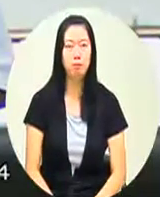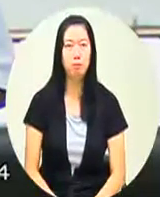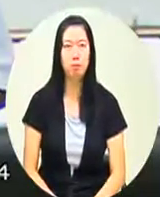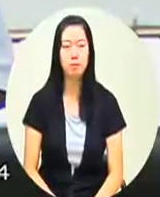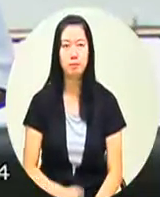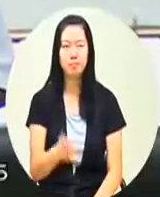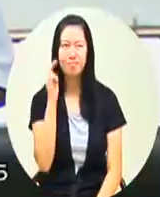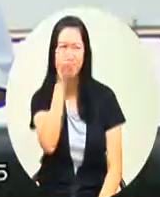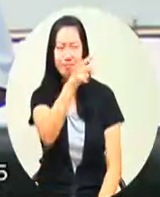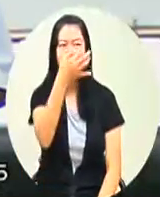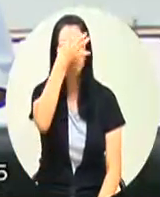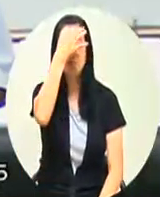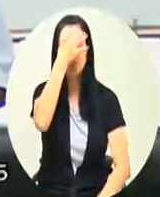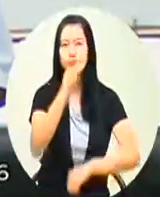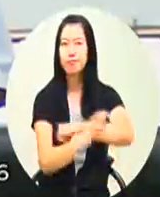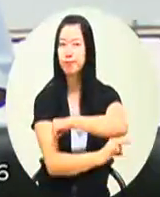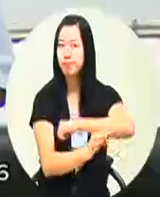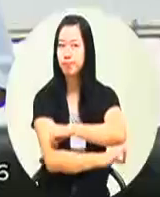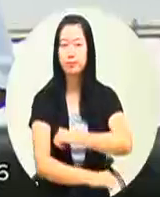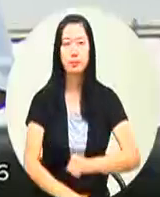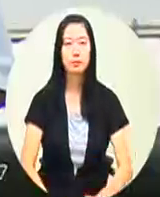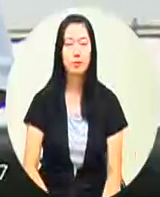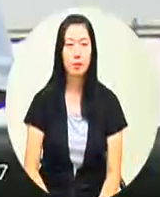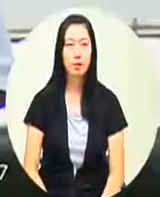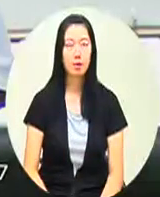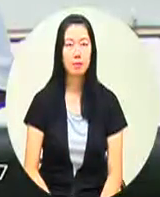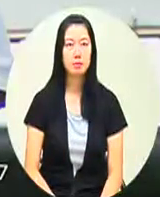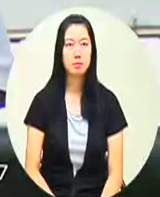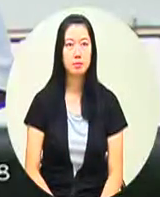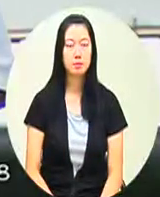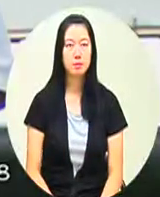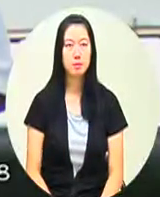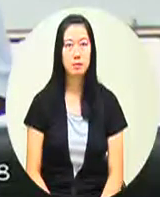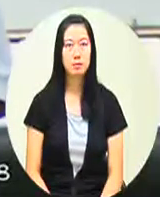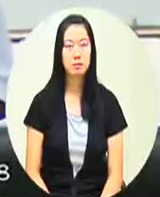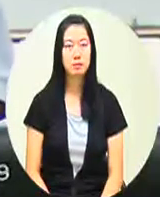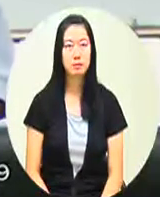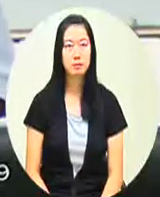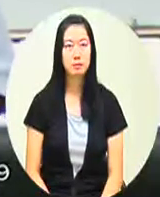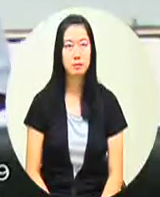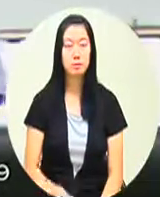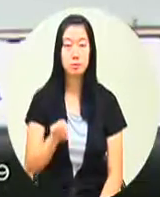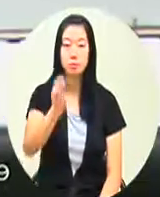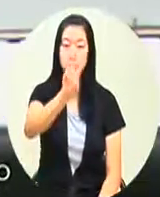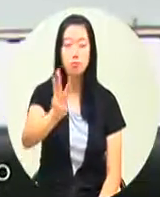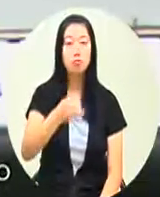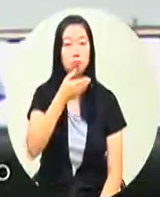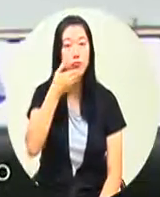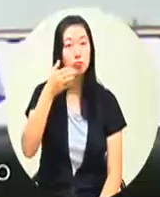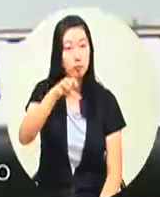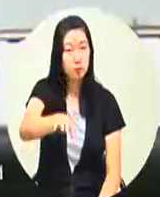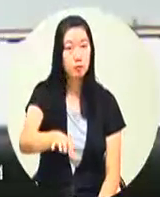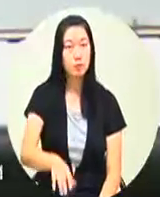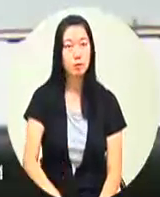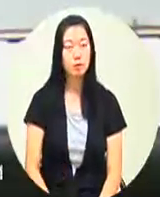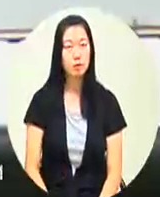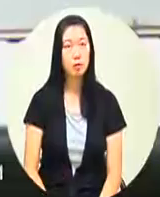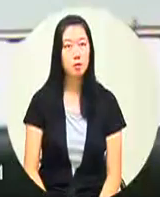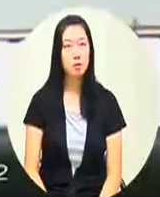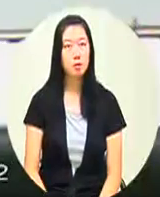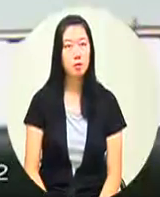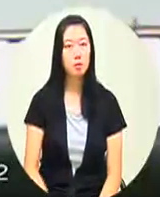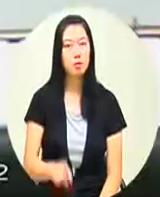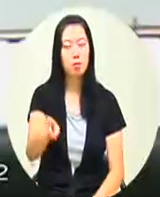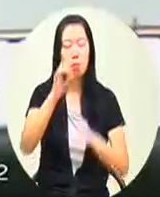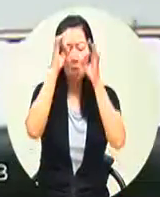渎的共犯结构在做清疏工程。那么我们水利局呢，一直不